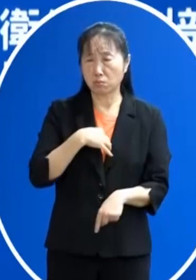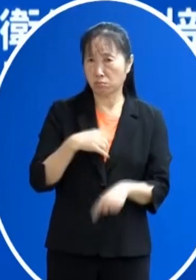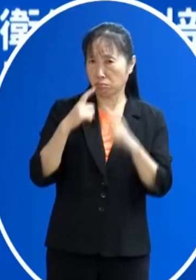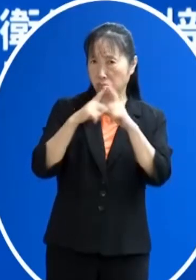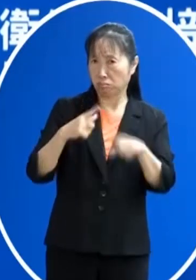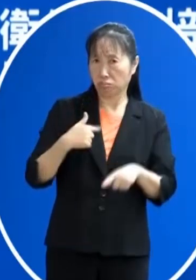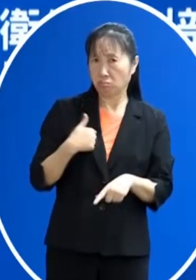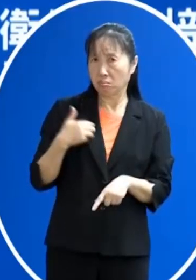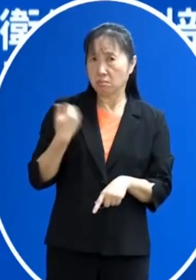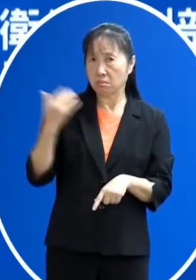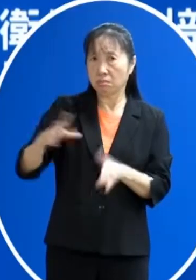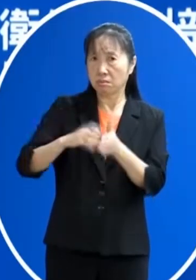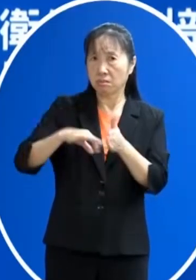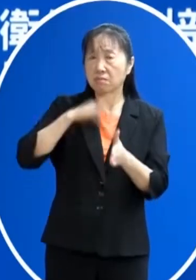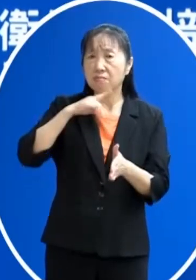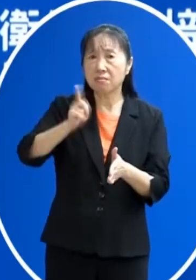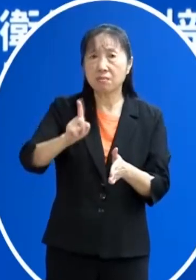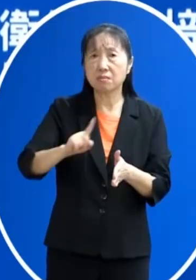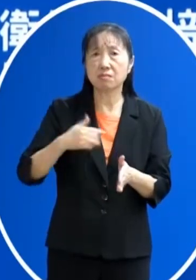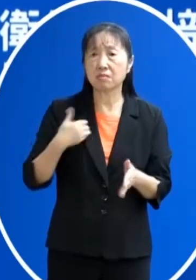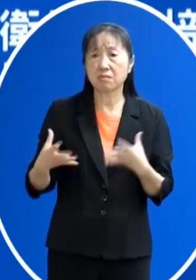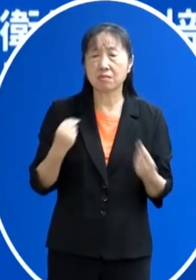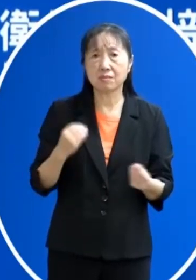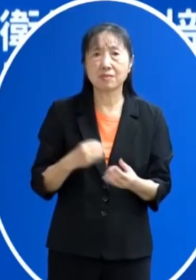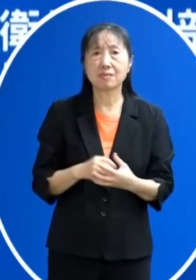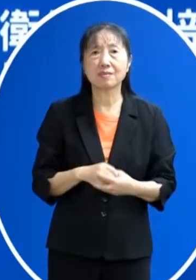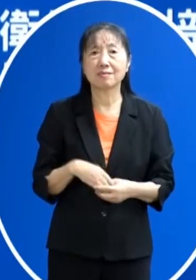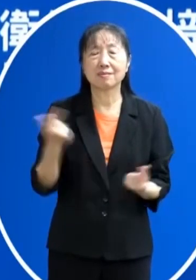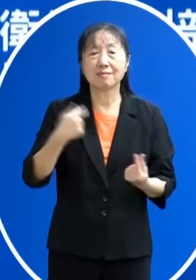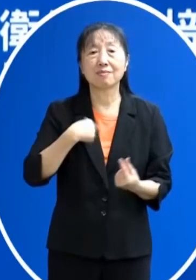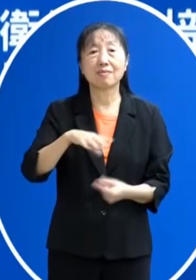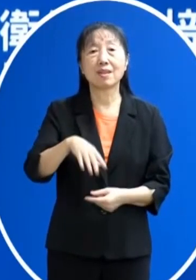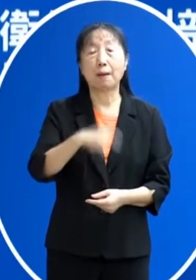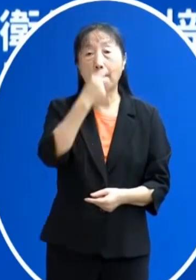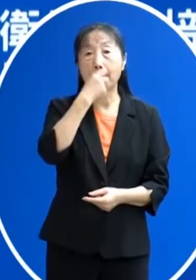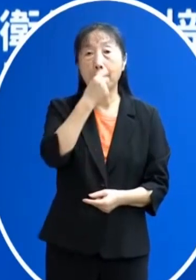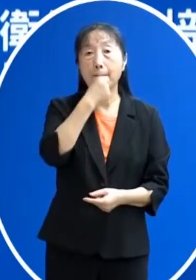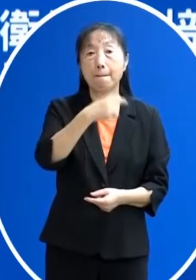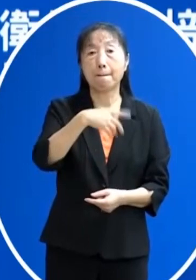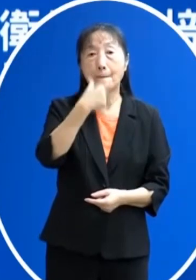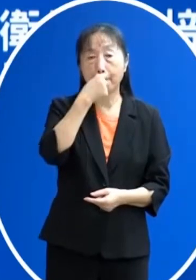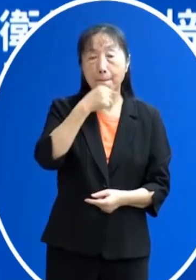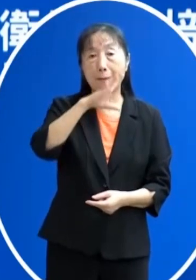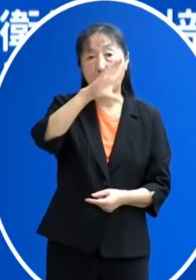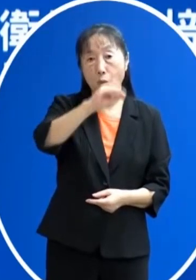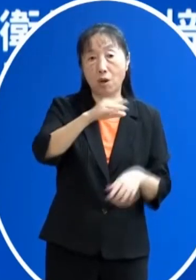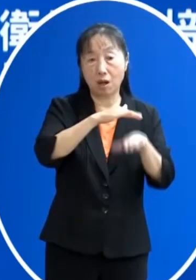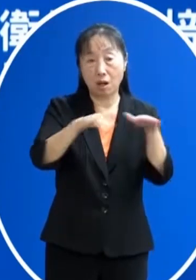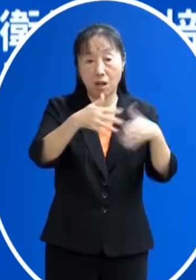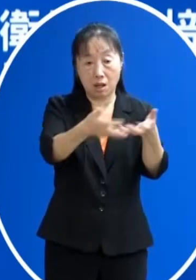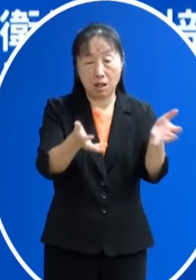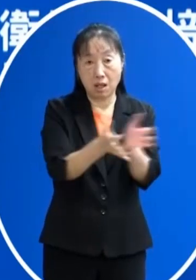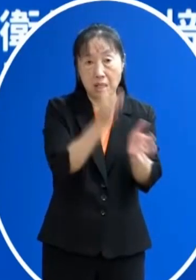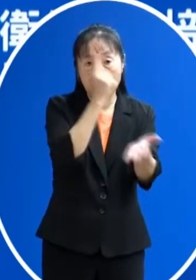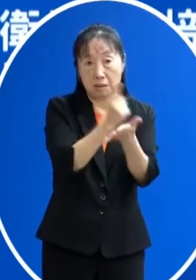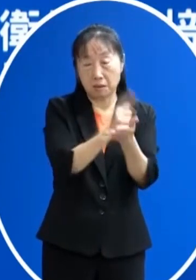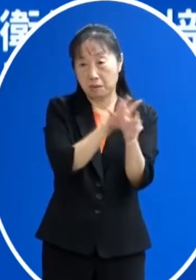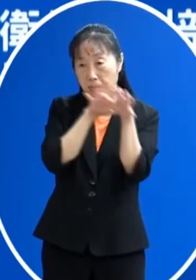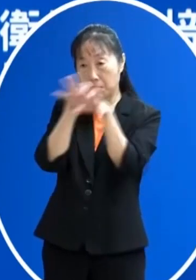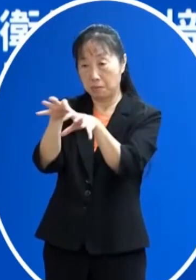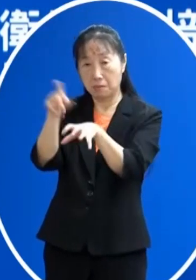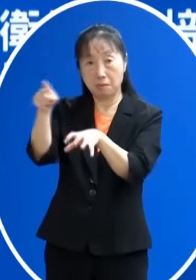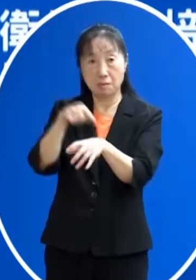什么，我们不像他们，你说蒋万安团队吗？我们不像蒋万安团队天天都盯着这个高